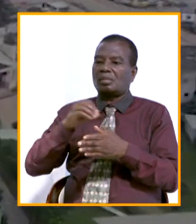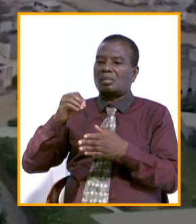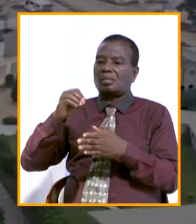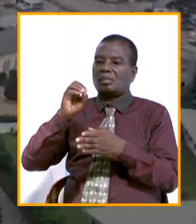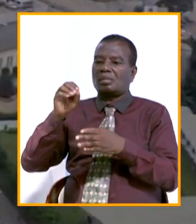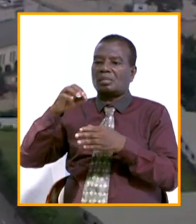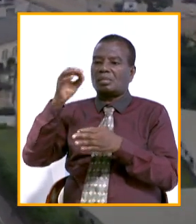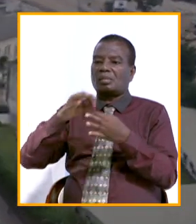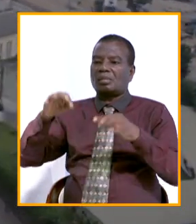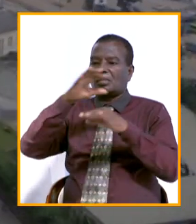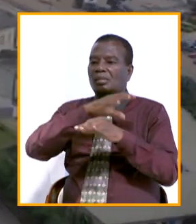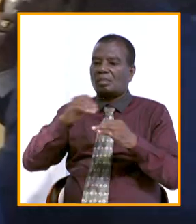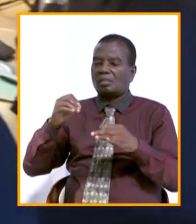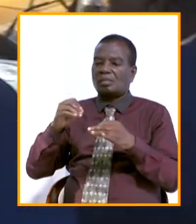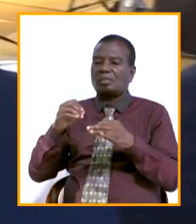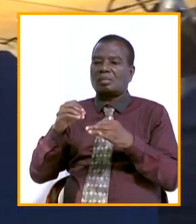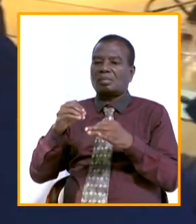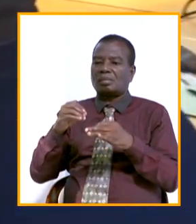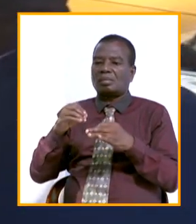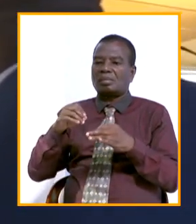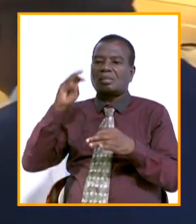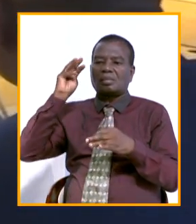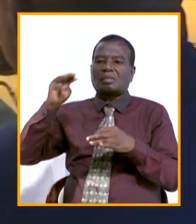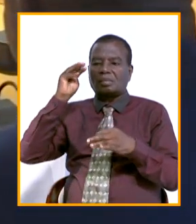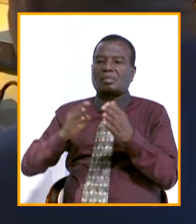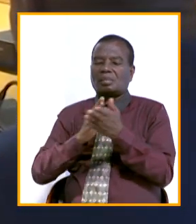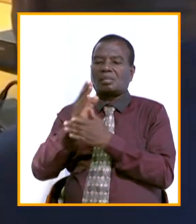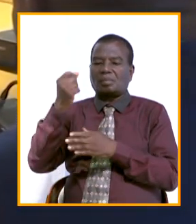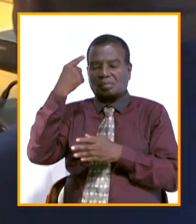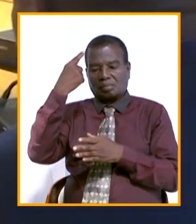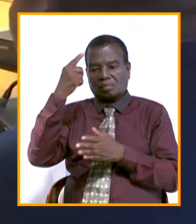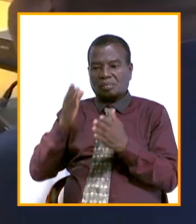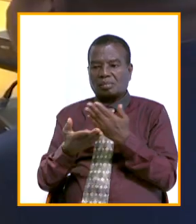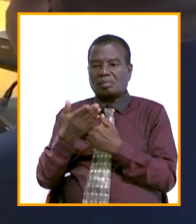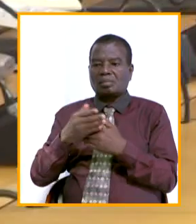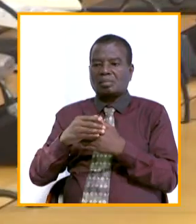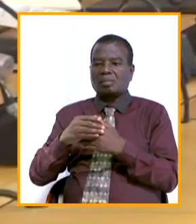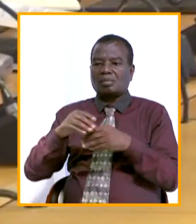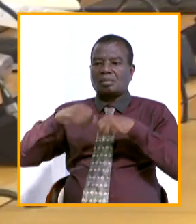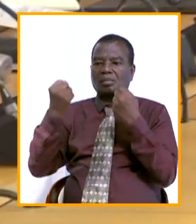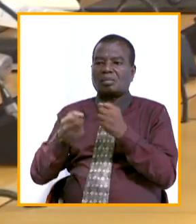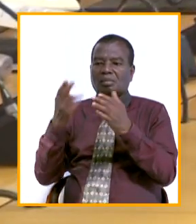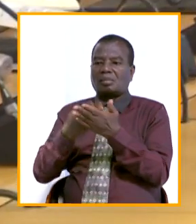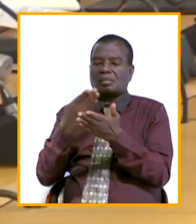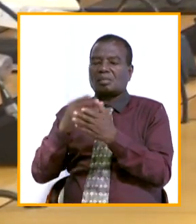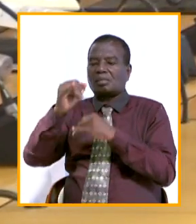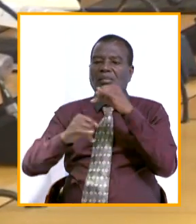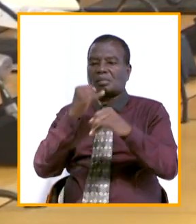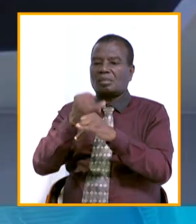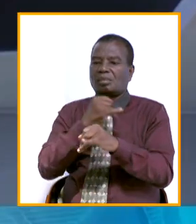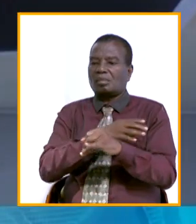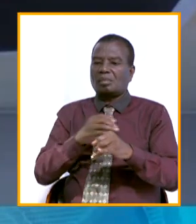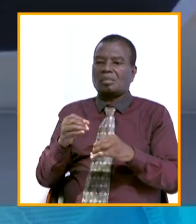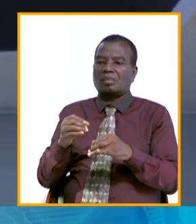justement la valorisation des chaînes de valeur. Un message bien perçu par la société financière internationale qui d'ailleurs se